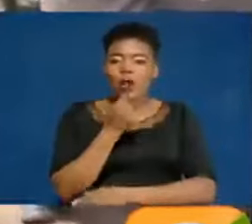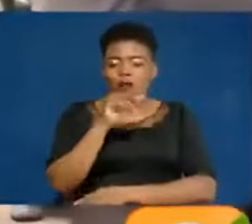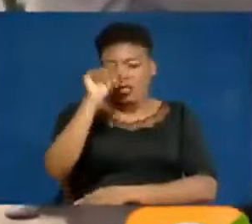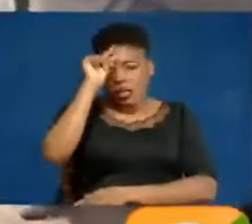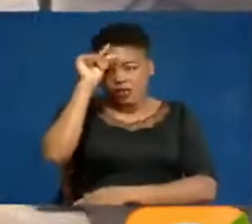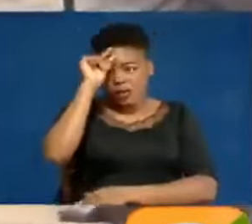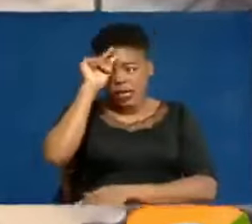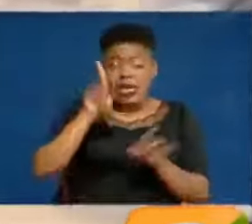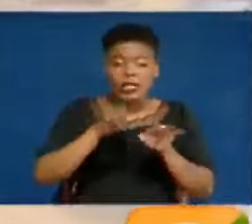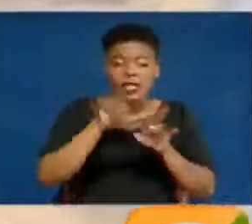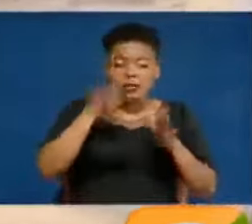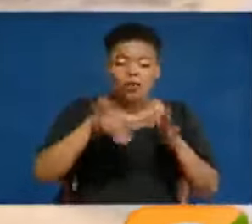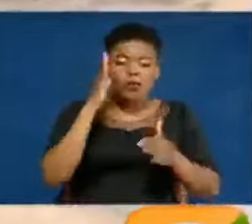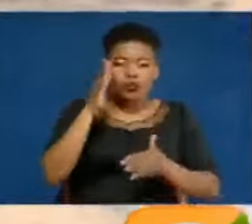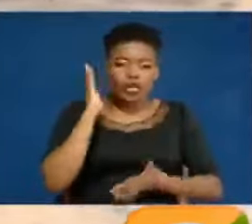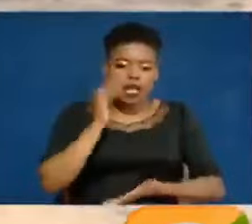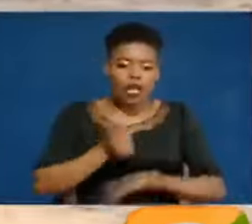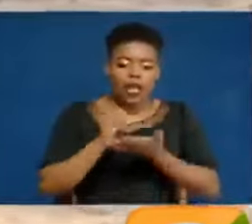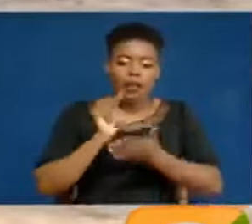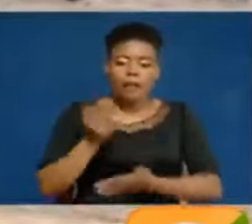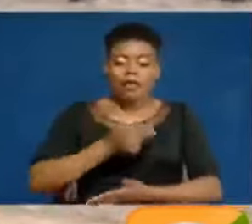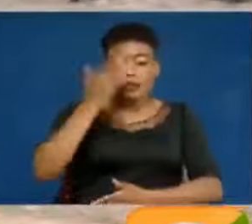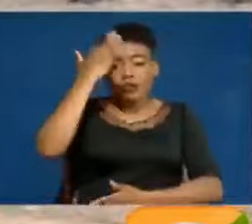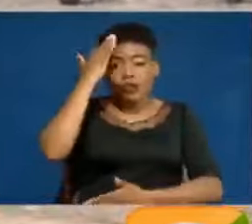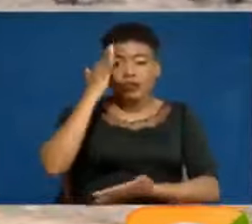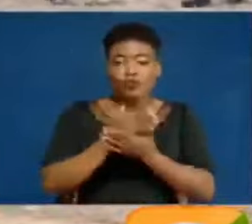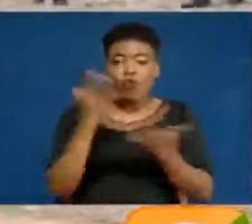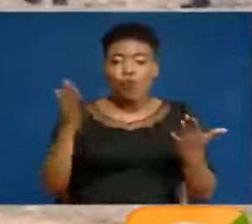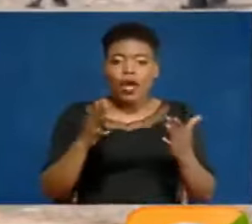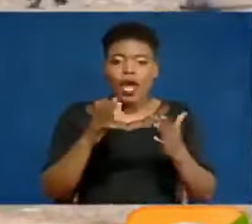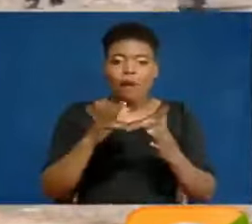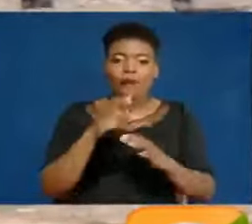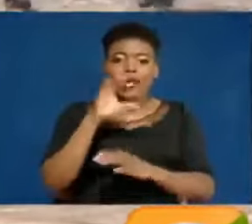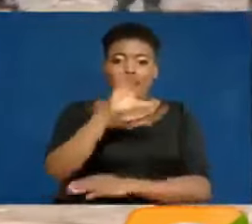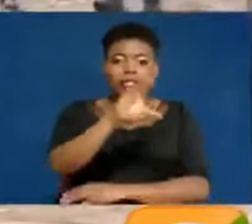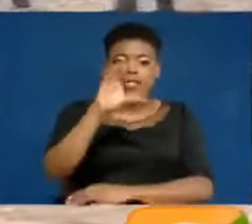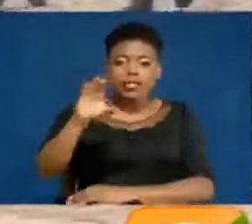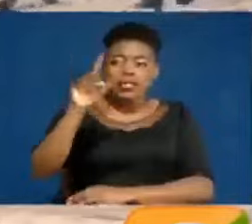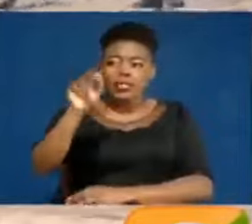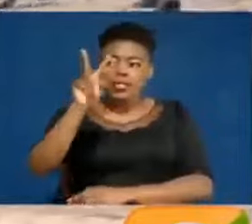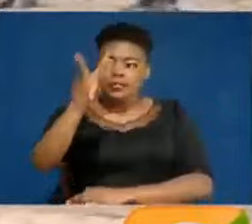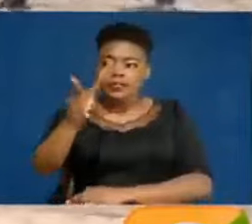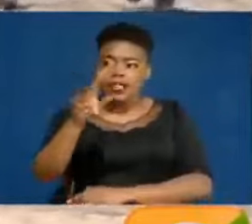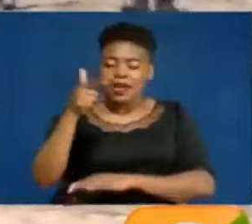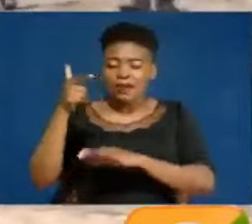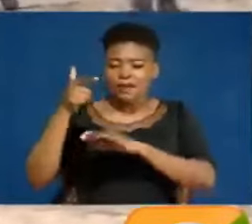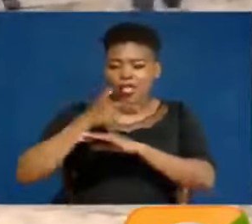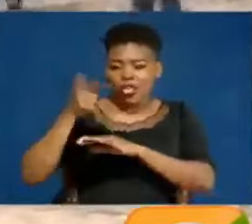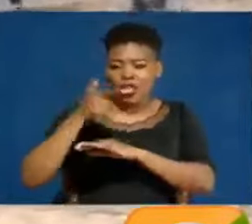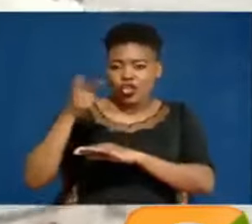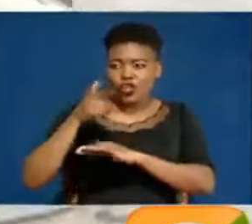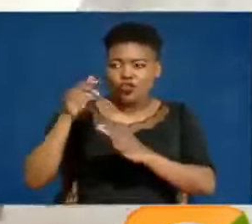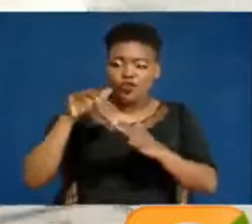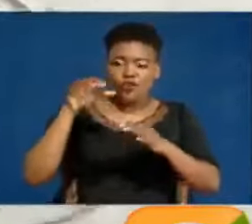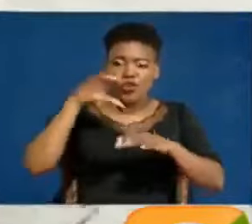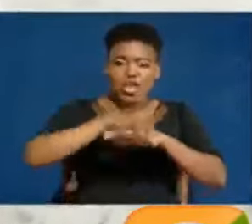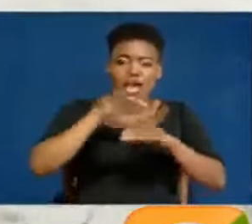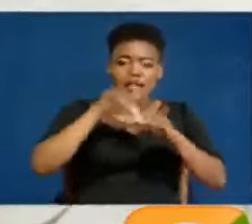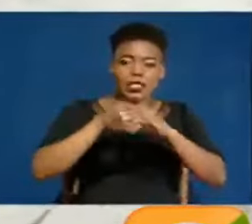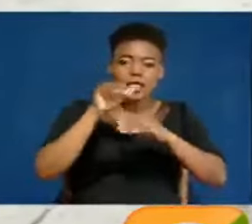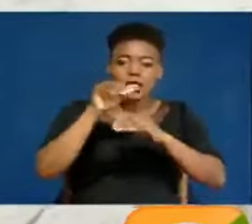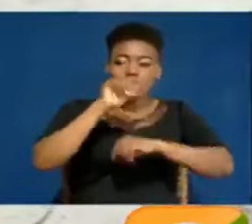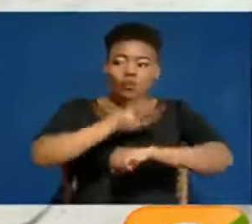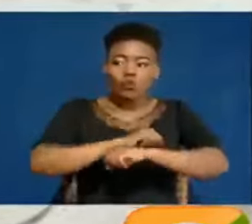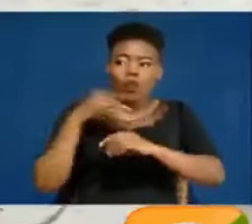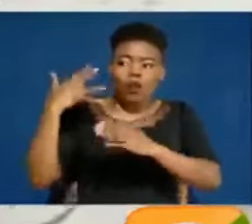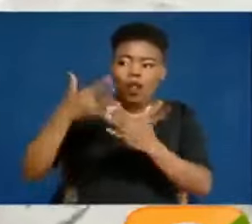ambacho kitasaidia katika uchunguzi ni kamera za CCTV zilizo katika shule hiyo na ambazo